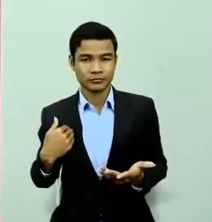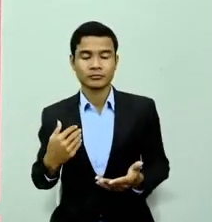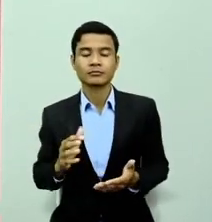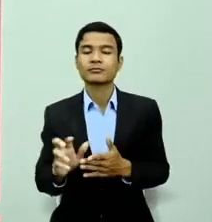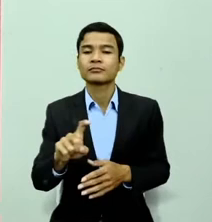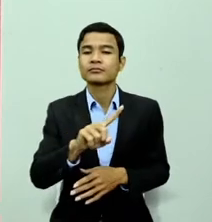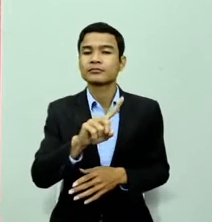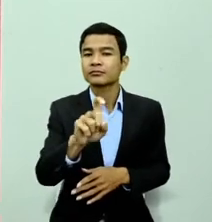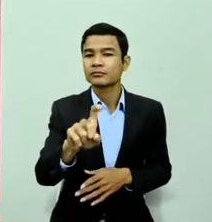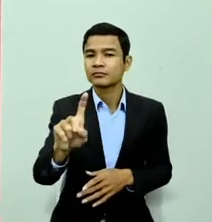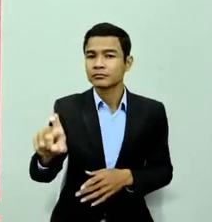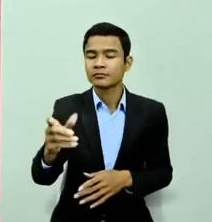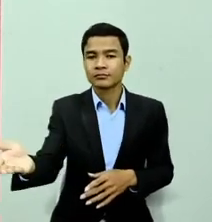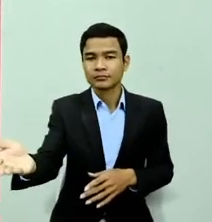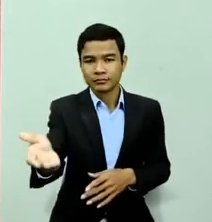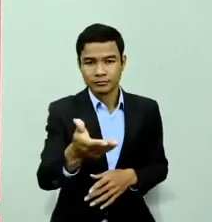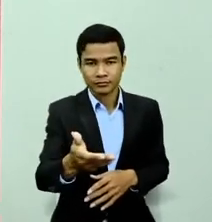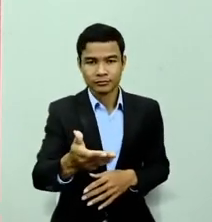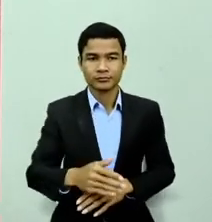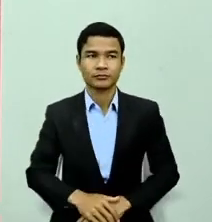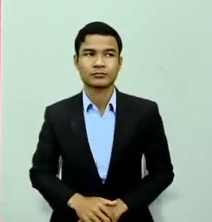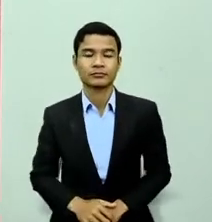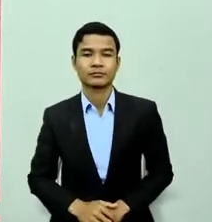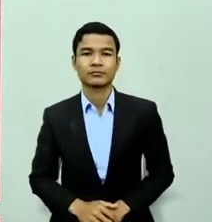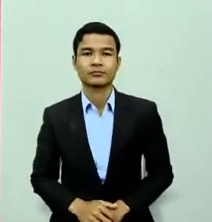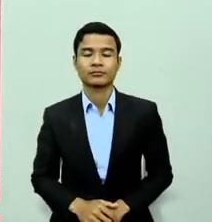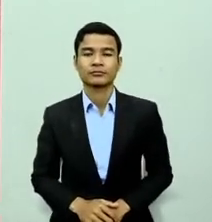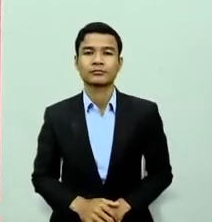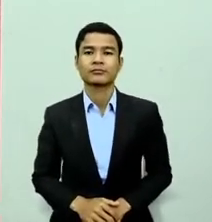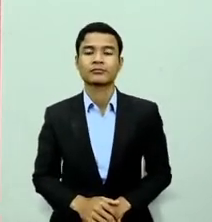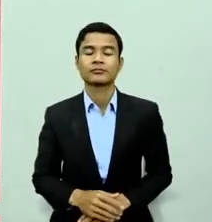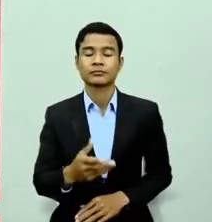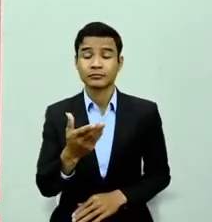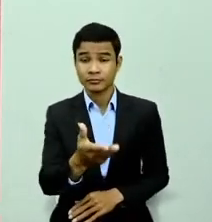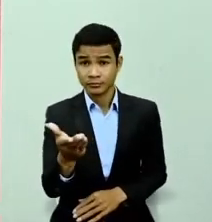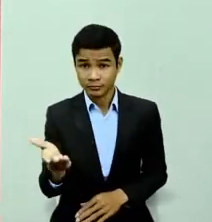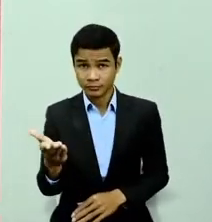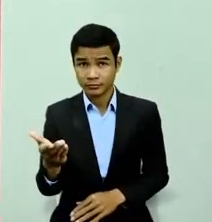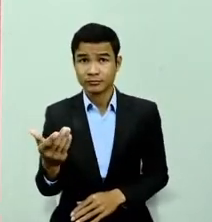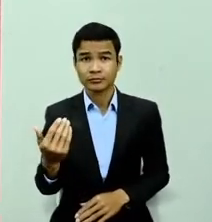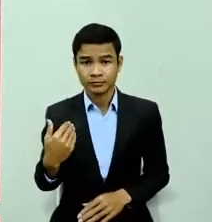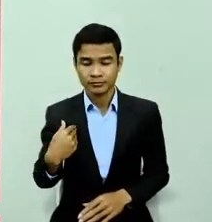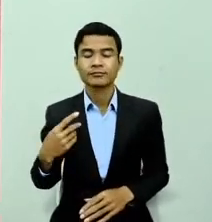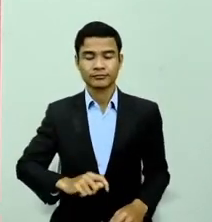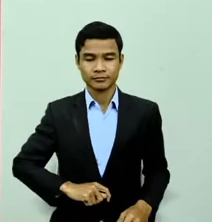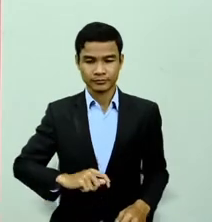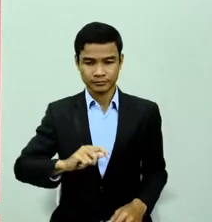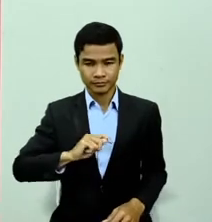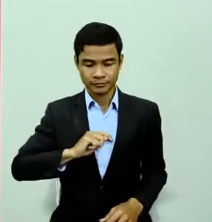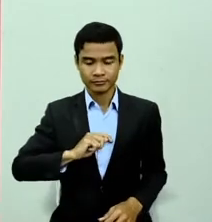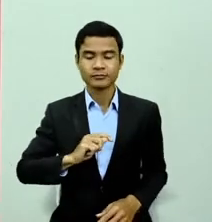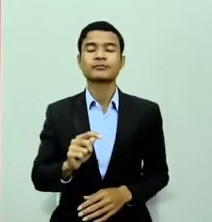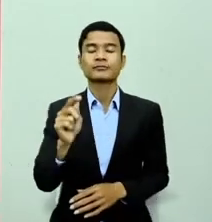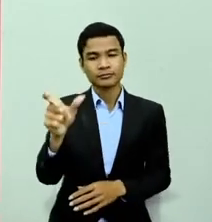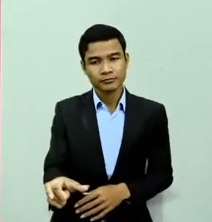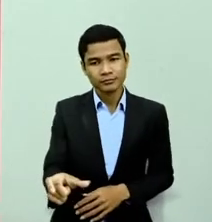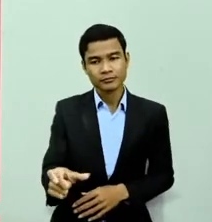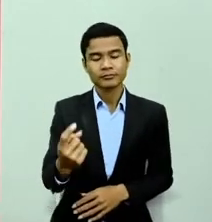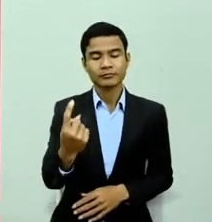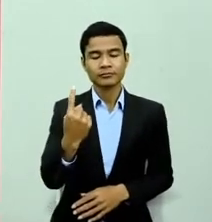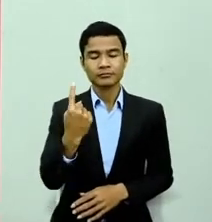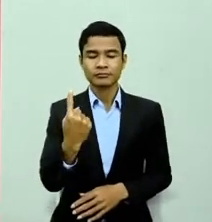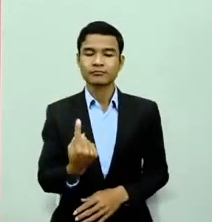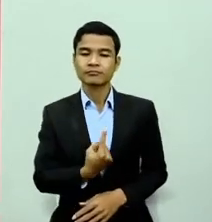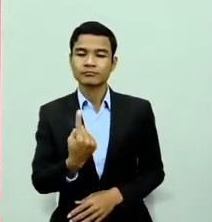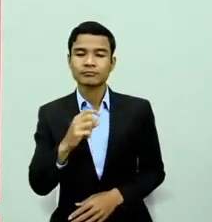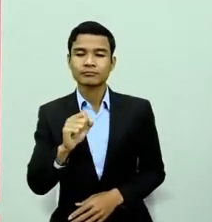sừng nô mối cho một bằng hàng con cha ta con từng ở khnì ai yêu nơi tại mình nè anh cha rồi cô ai